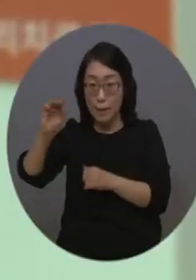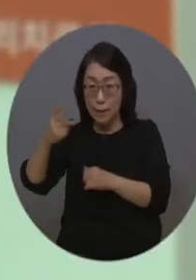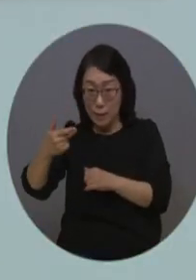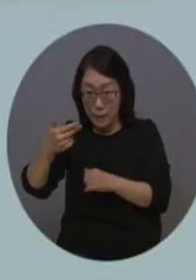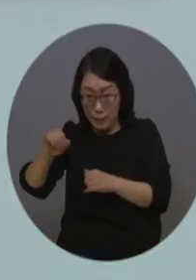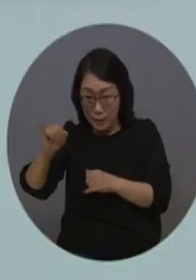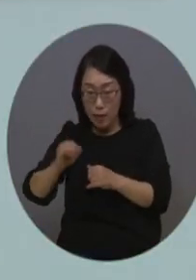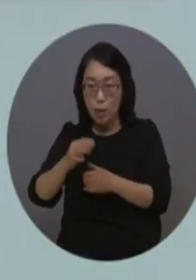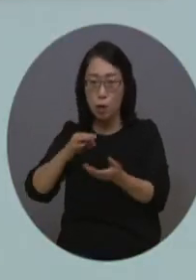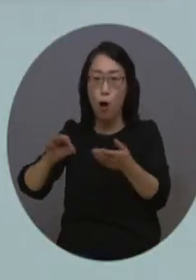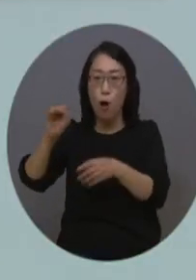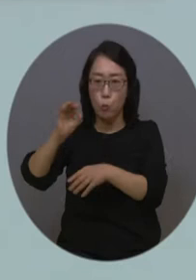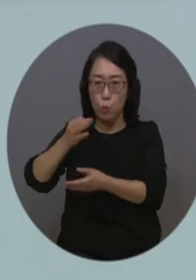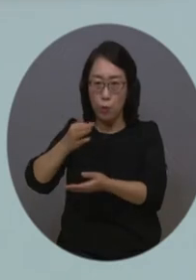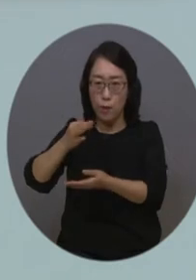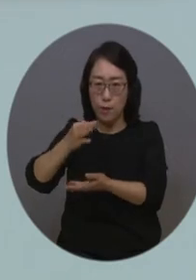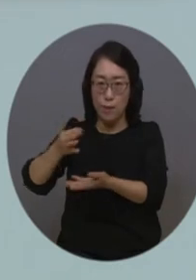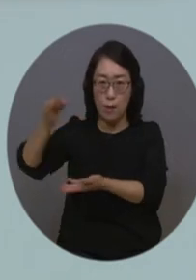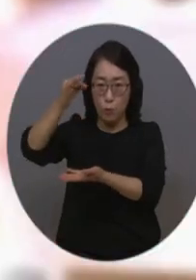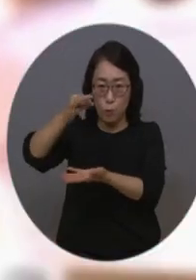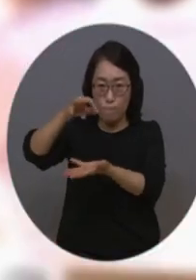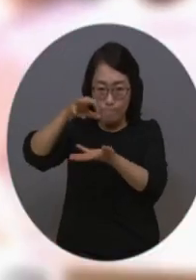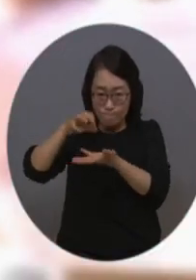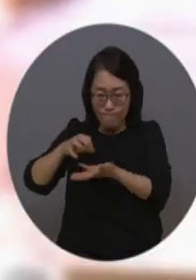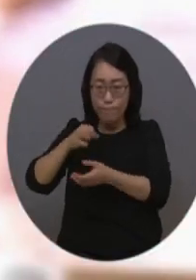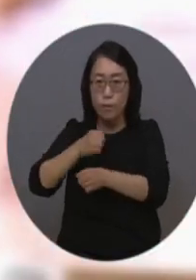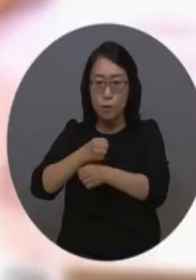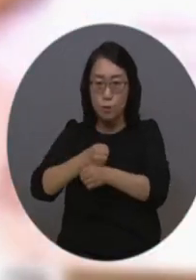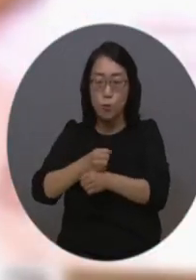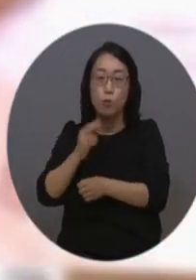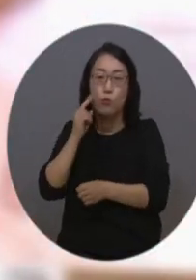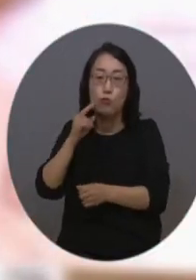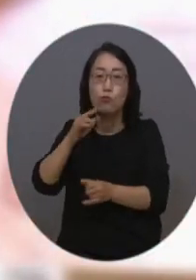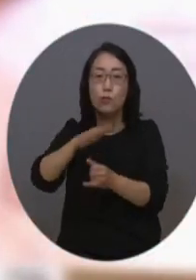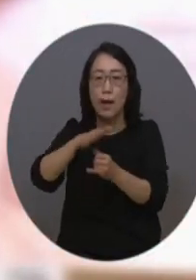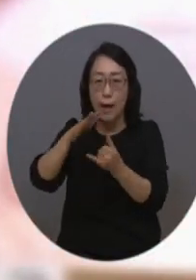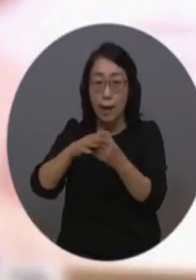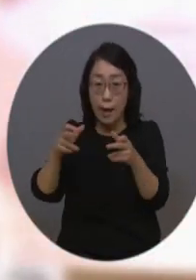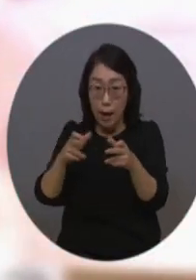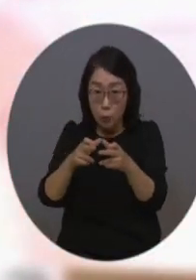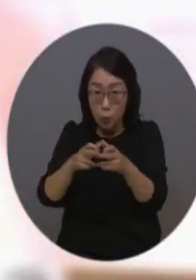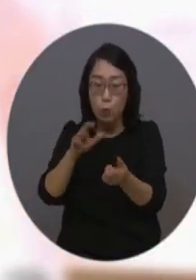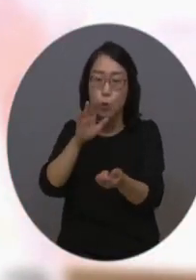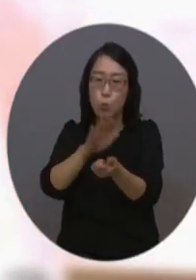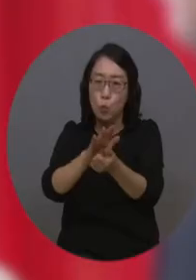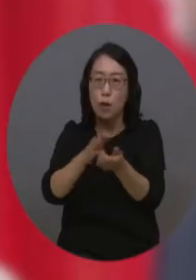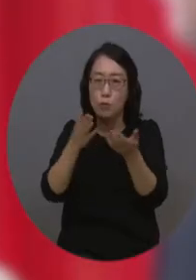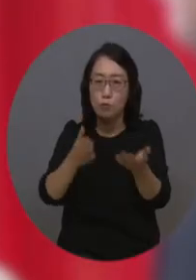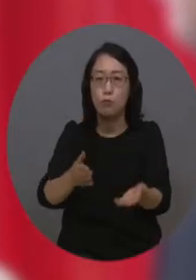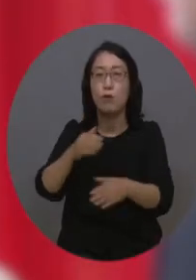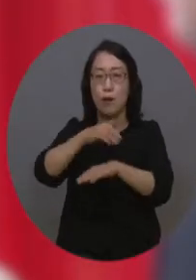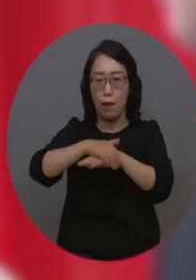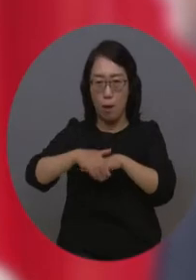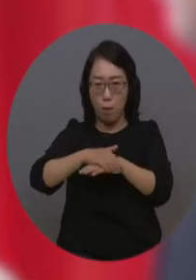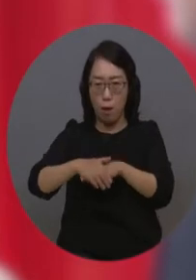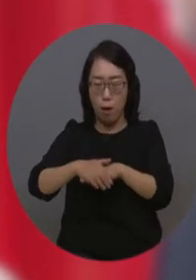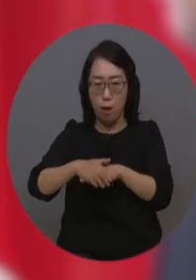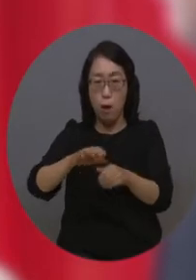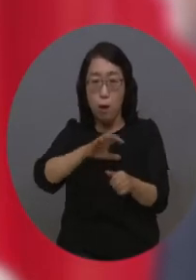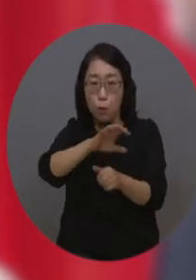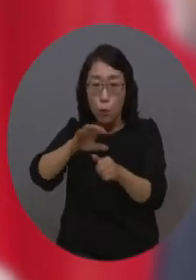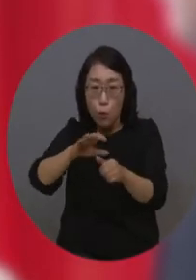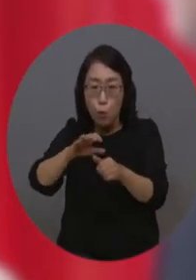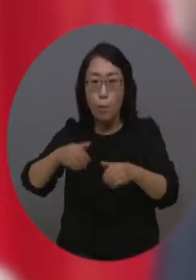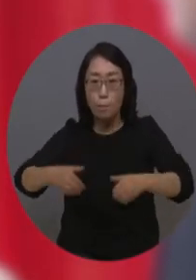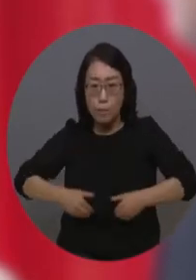추가 확보하고 총 1,000명의 중증장애 아동을 추가 지원할 방침입니다. 돌봄 서비스는 돌봄 수요가